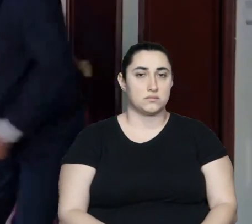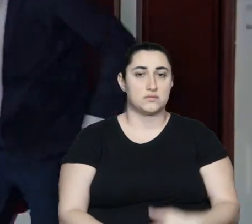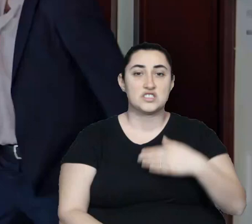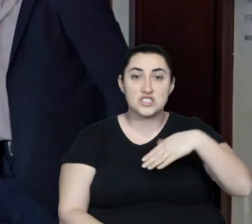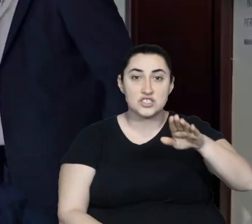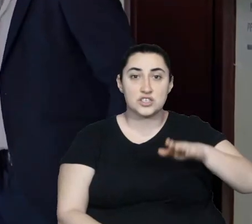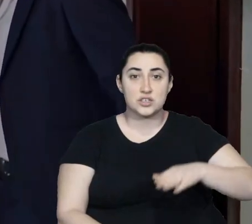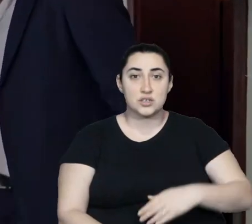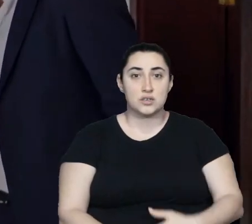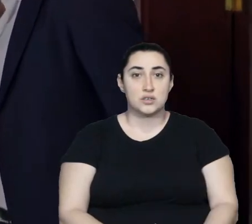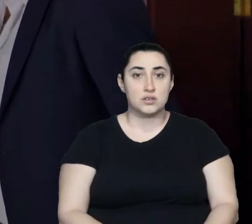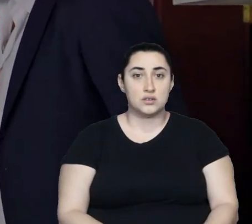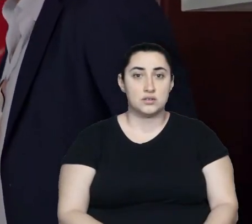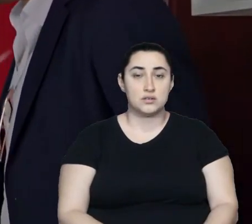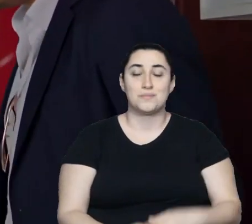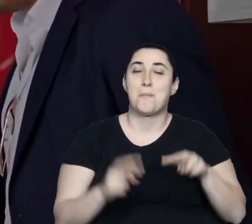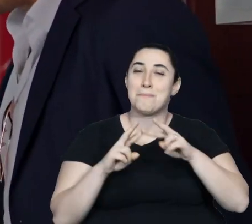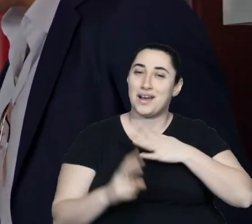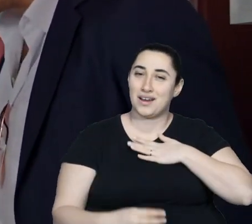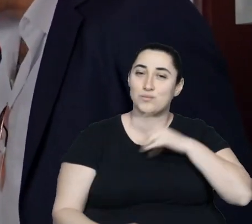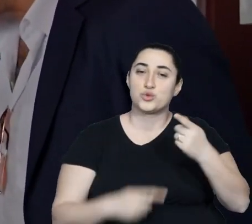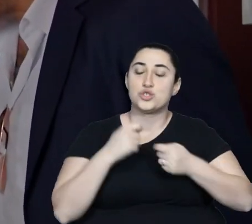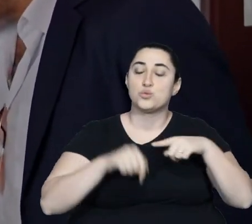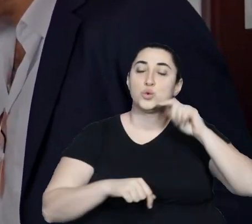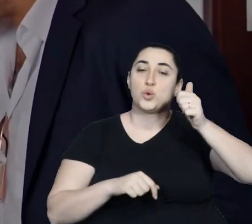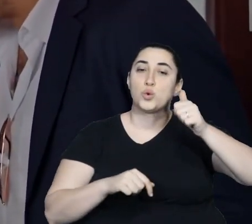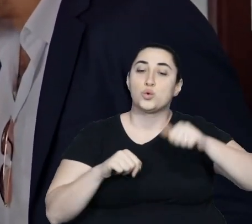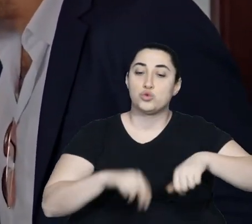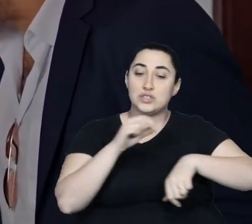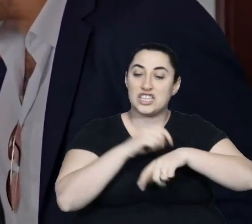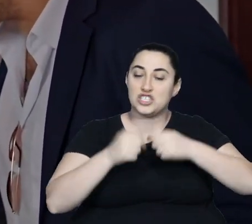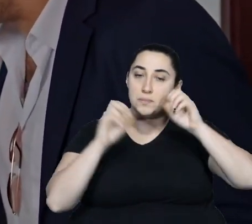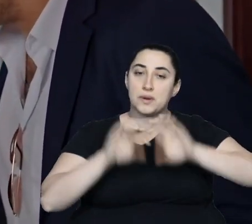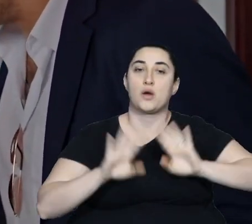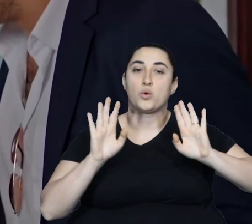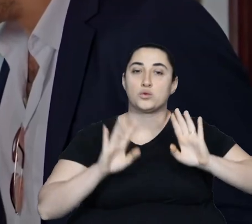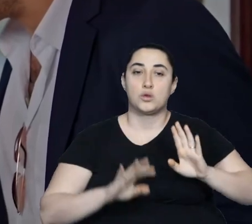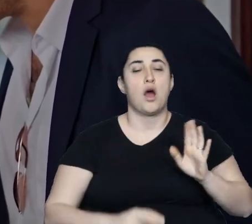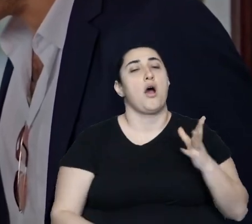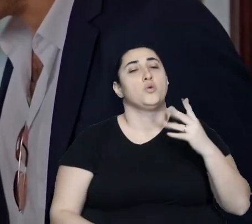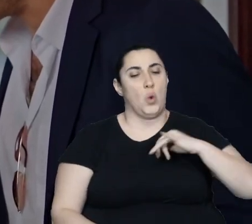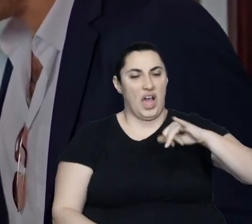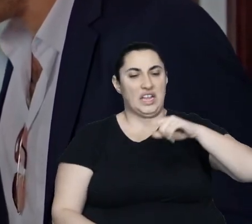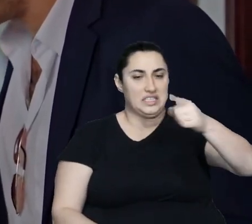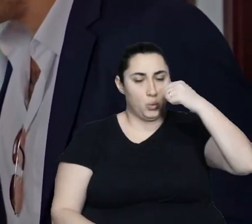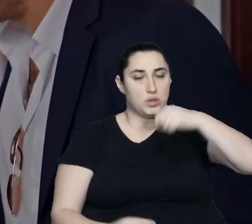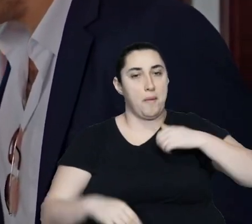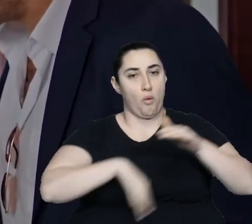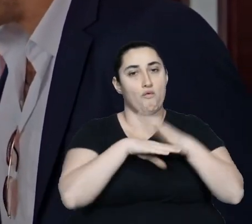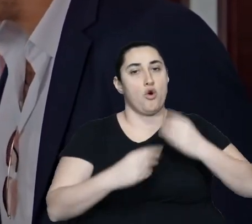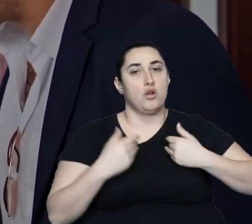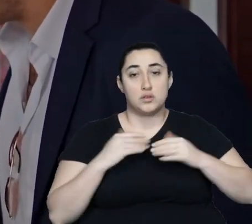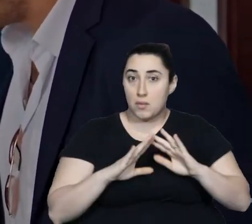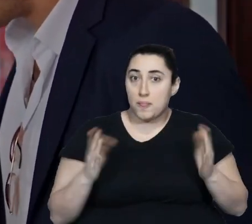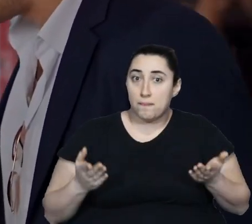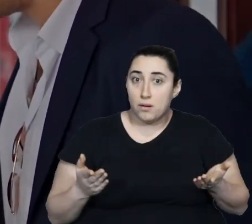Çık. Sağlık hocam. Maralım, bu işi bugün, bu saat, bu dakika bırakıyorsun. Zaten çok yakın zamanda senin sayende kovulacağım.